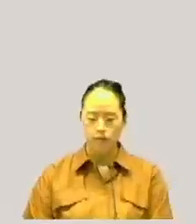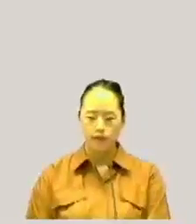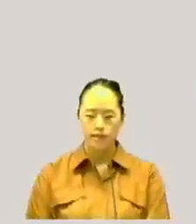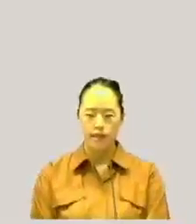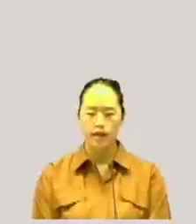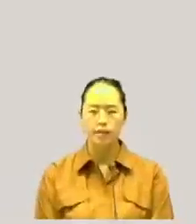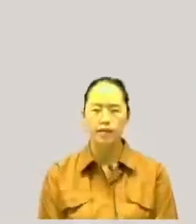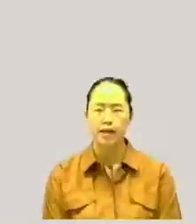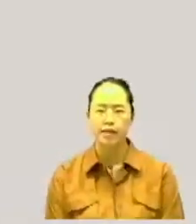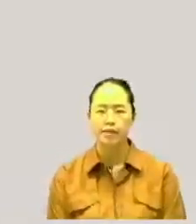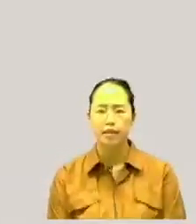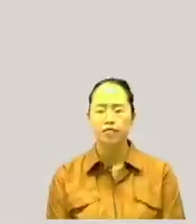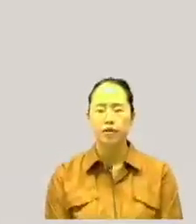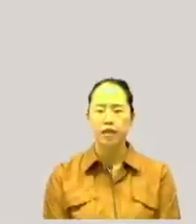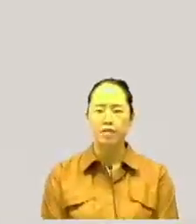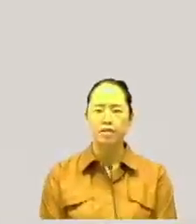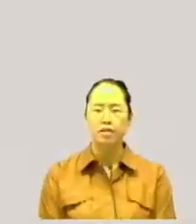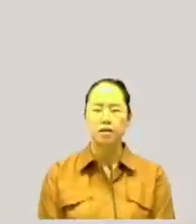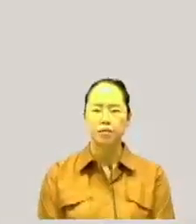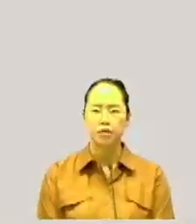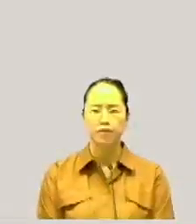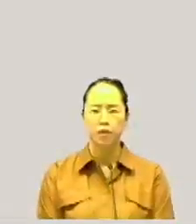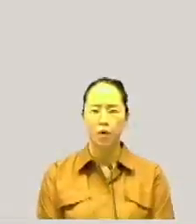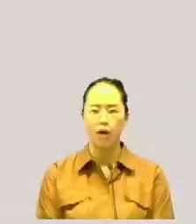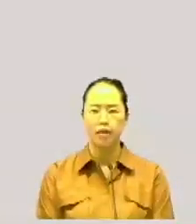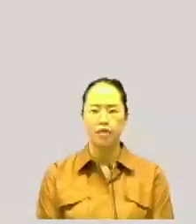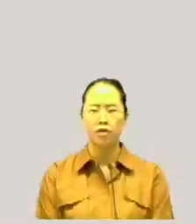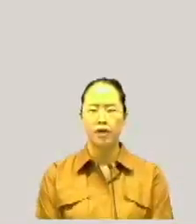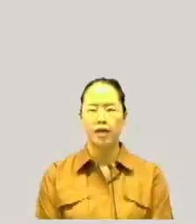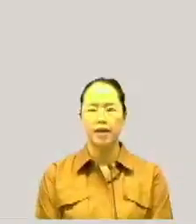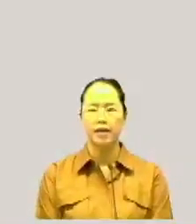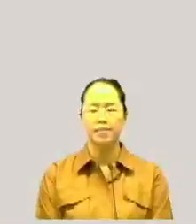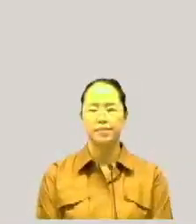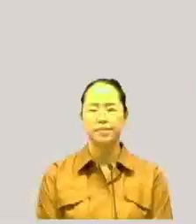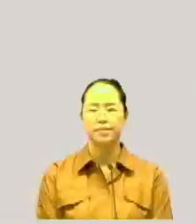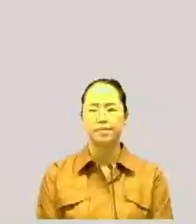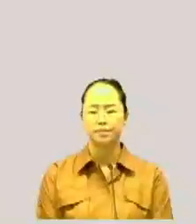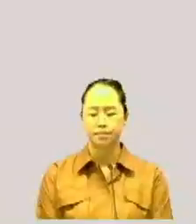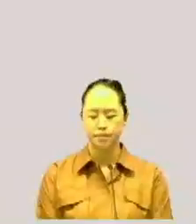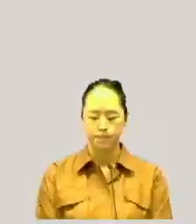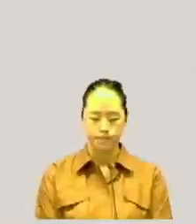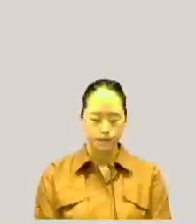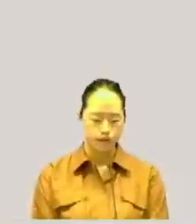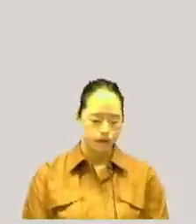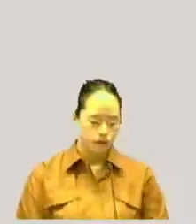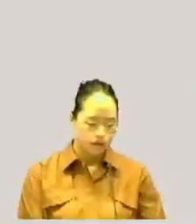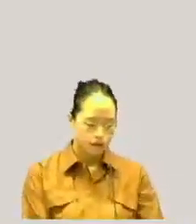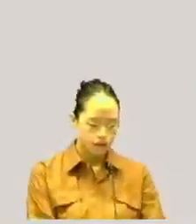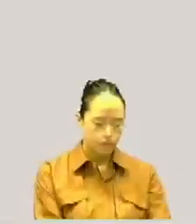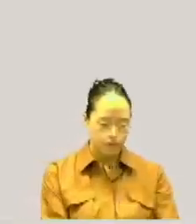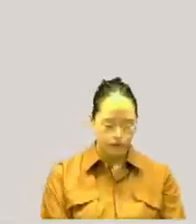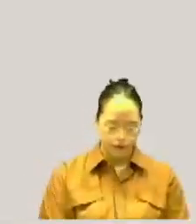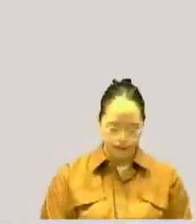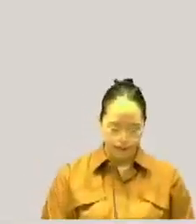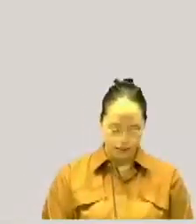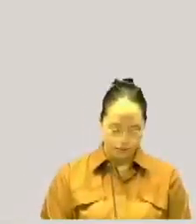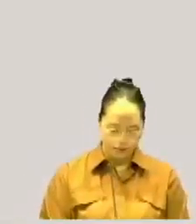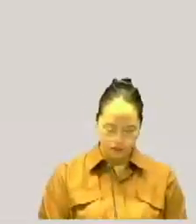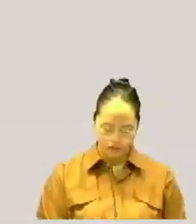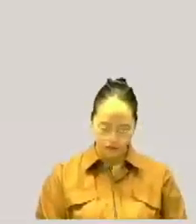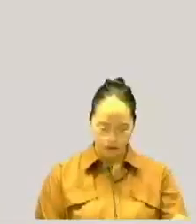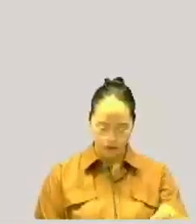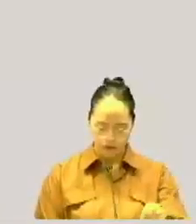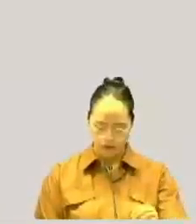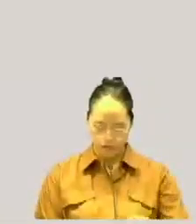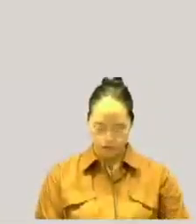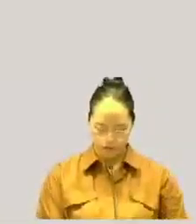以赛亚书里面说呢，你们要查考宣读耶和华的书，要仔细的看。所以我们一